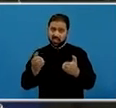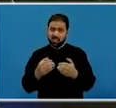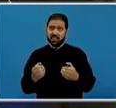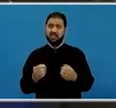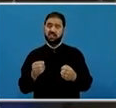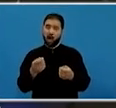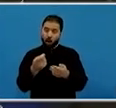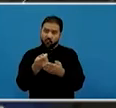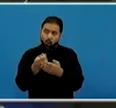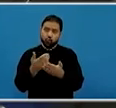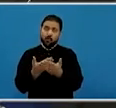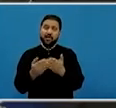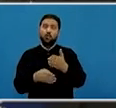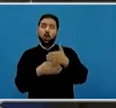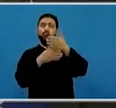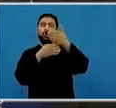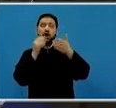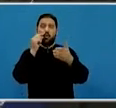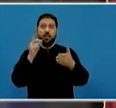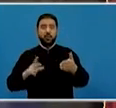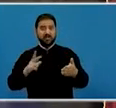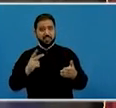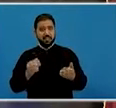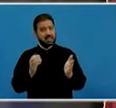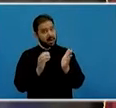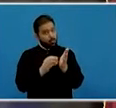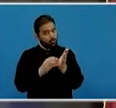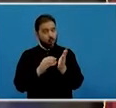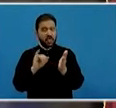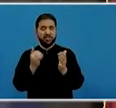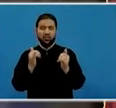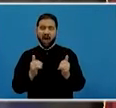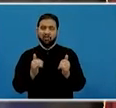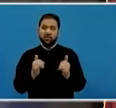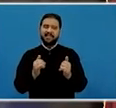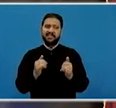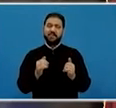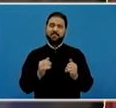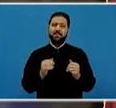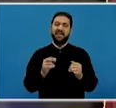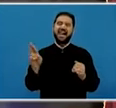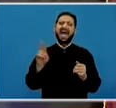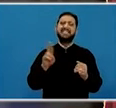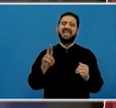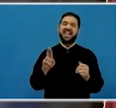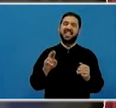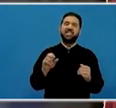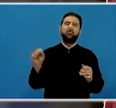pentru a-i ajutora pe oameni, și acestea sunt necesare. Pe de altă parte, cred că aceste rețele de socializare și mai